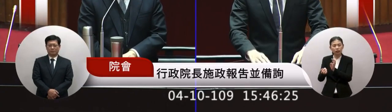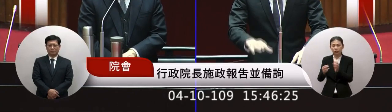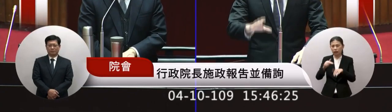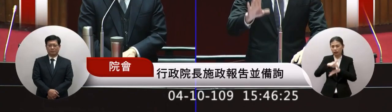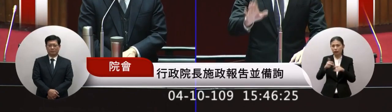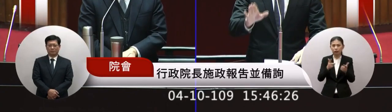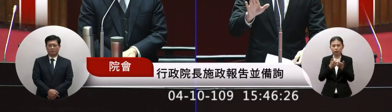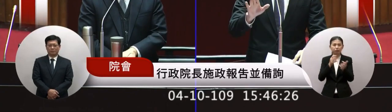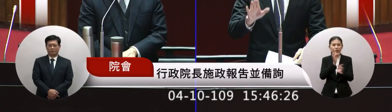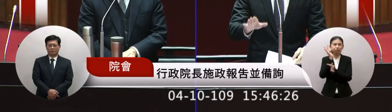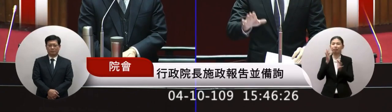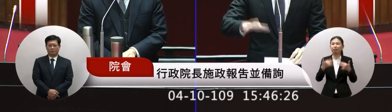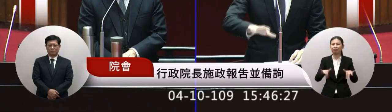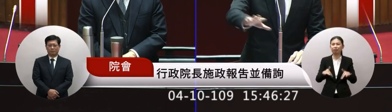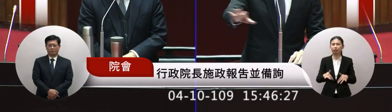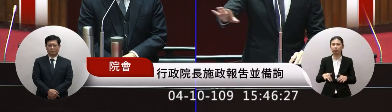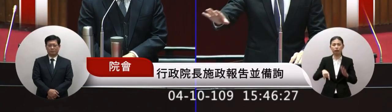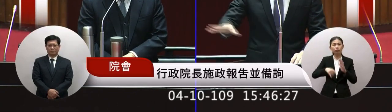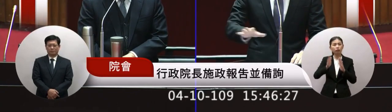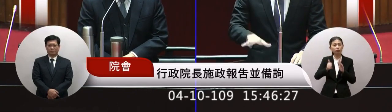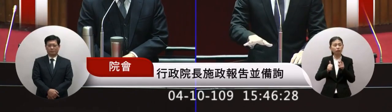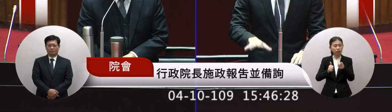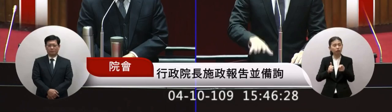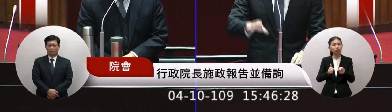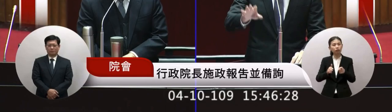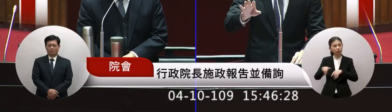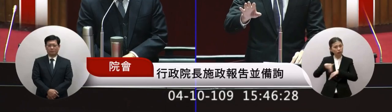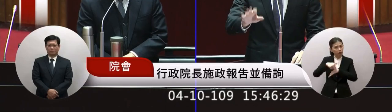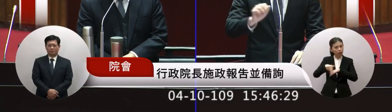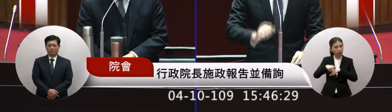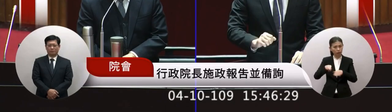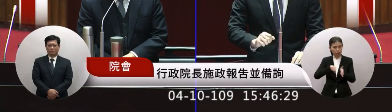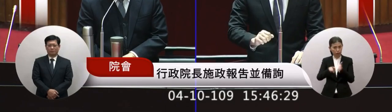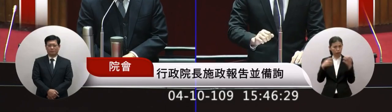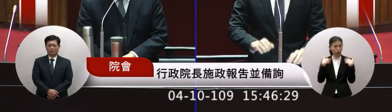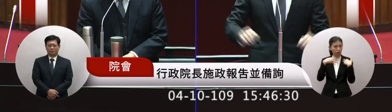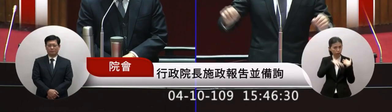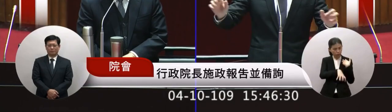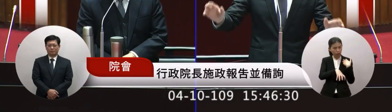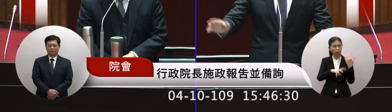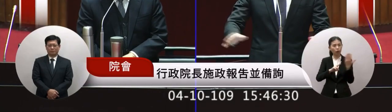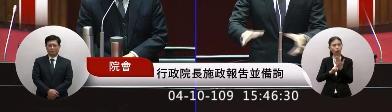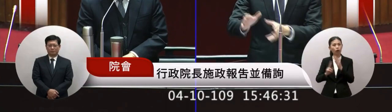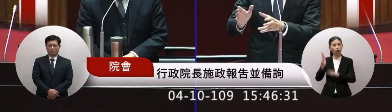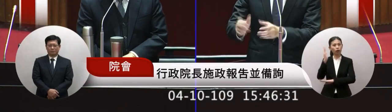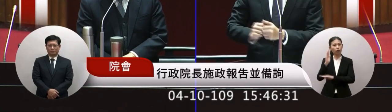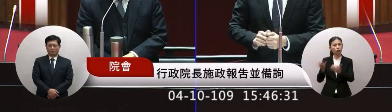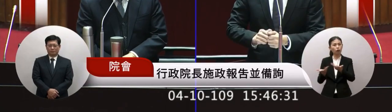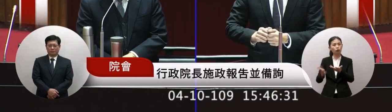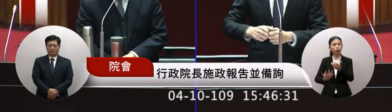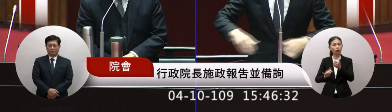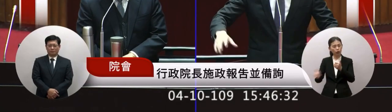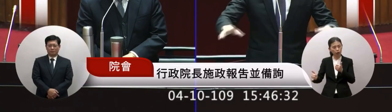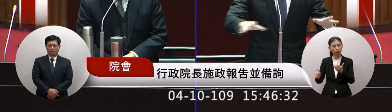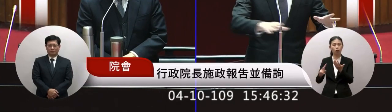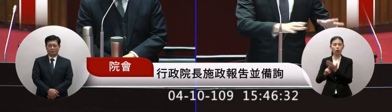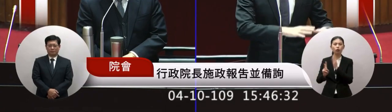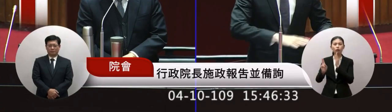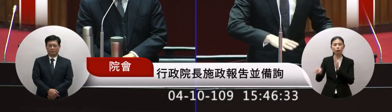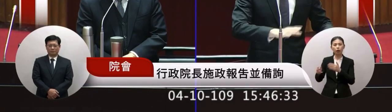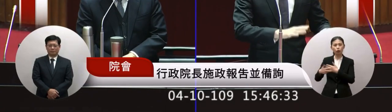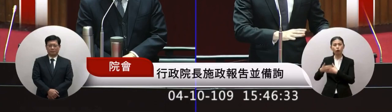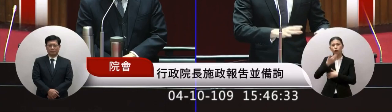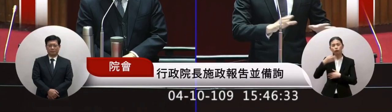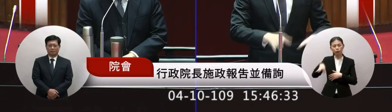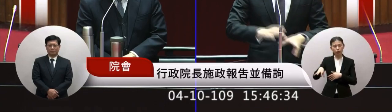来，所以讲是不是会当请院长规划一个窗仔口，也是讲吼政务委员吼，也是讲是即个卫福部来去协调，即、